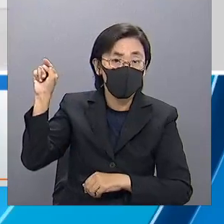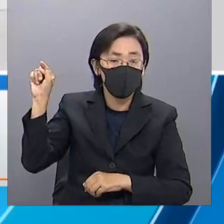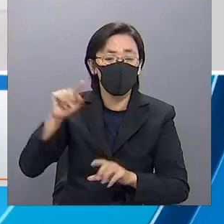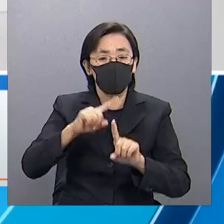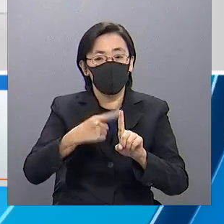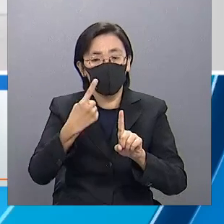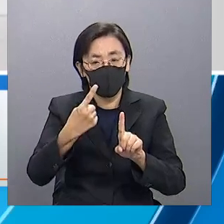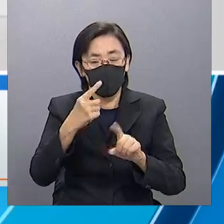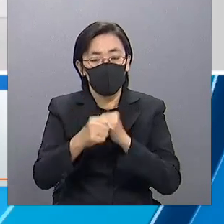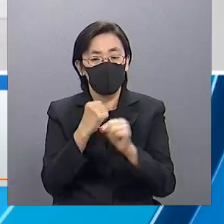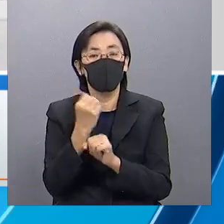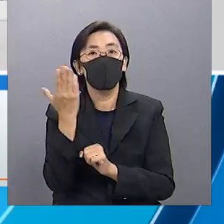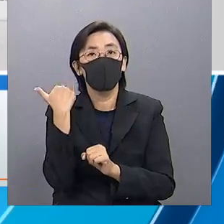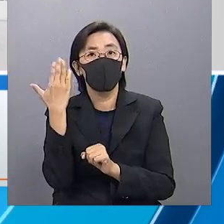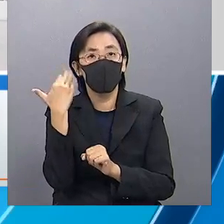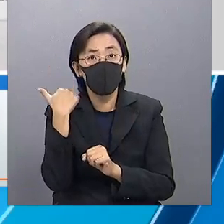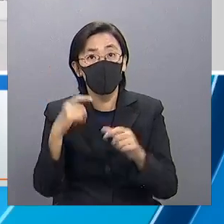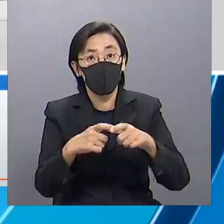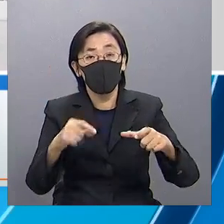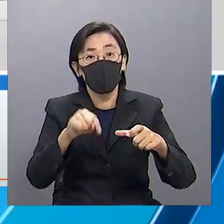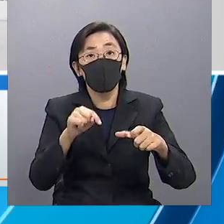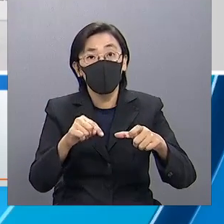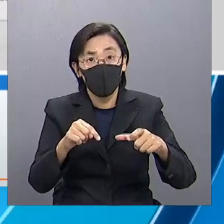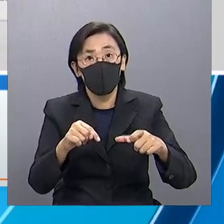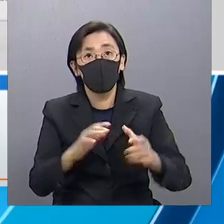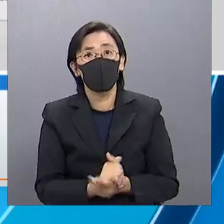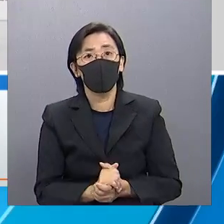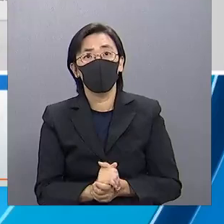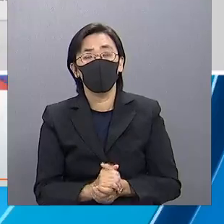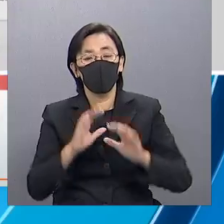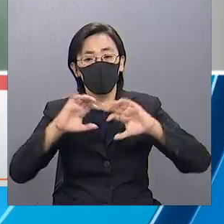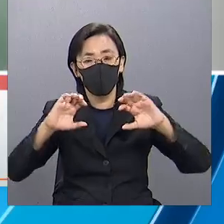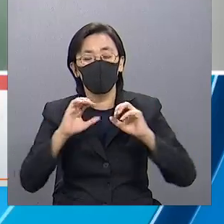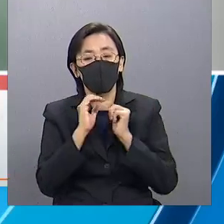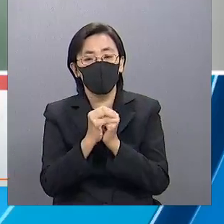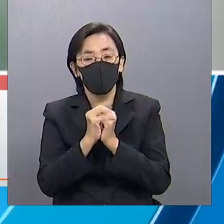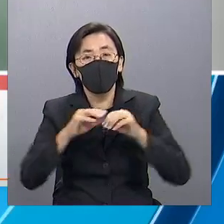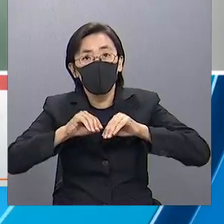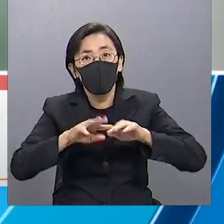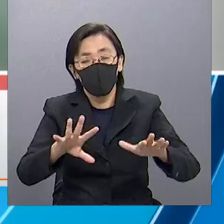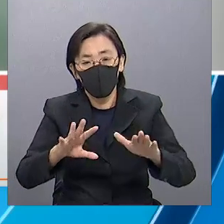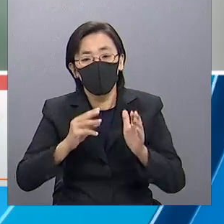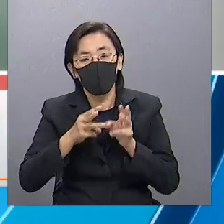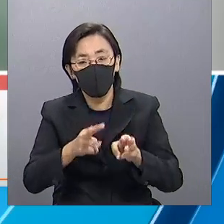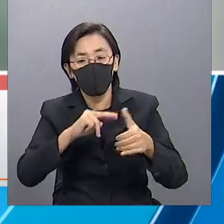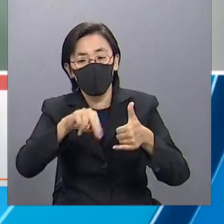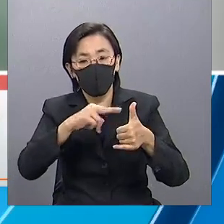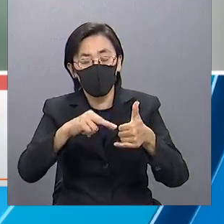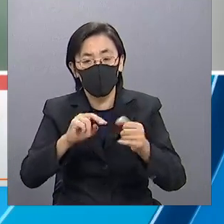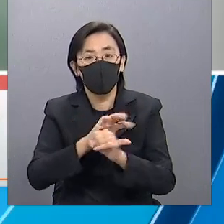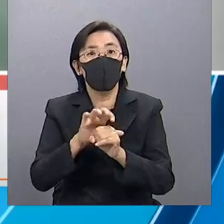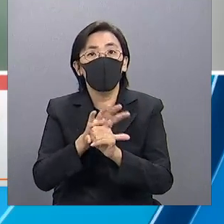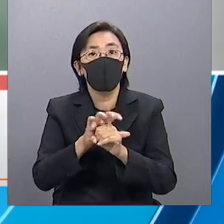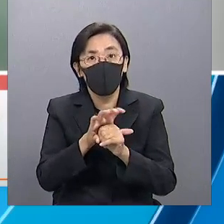ปีที่แล้วในชวเริ่มกนของการราบาทรฐวจิได้ประกลาดแนวทางในการลกษาCOVID-19 ซึ่งมี